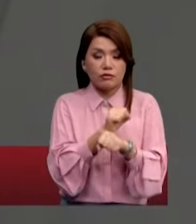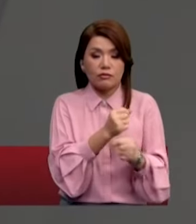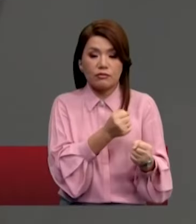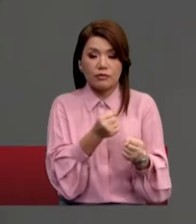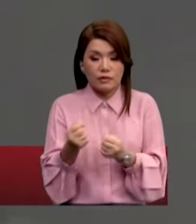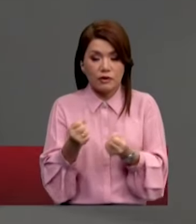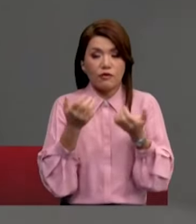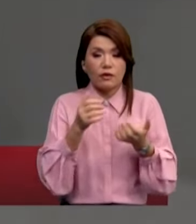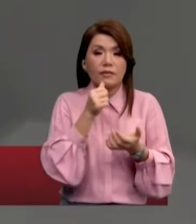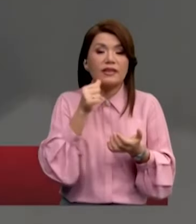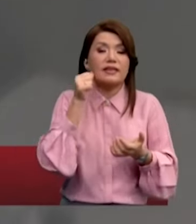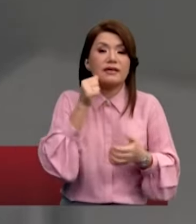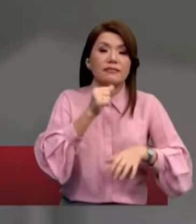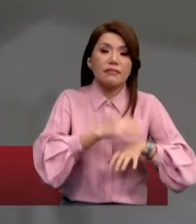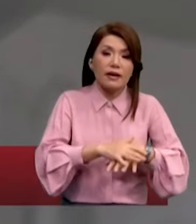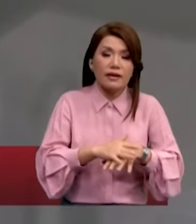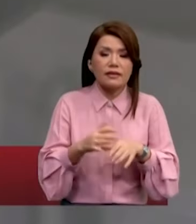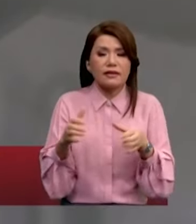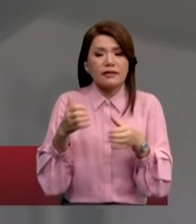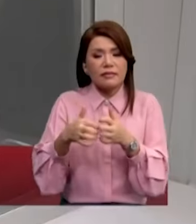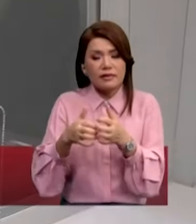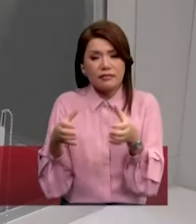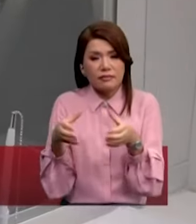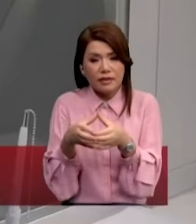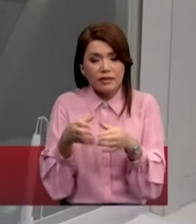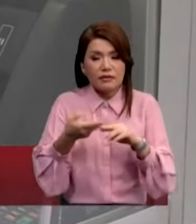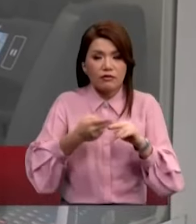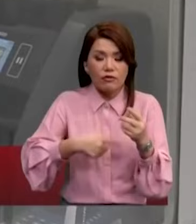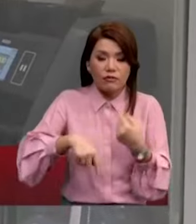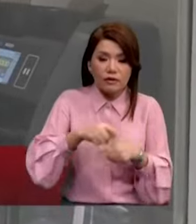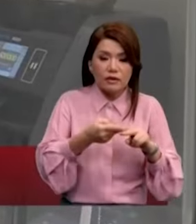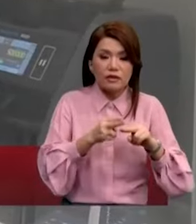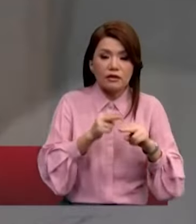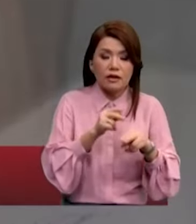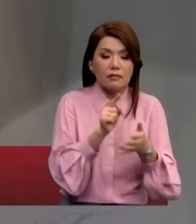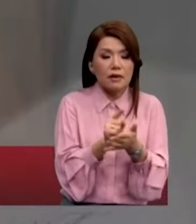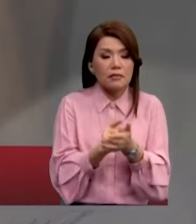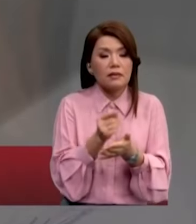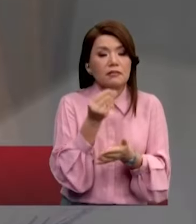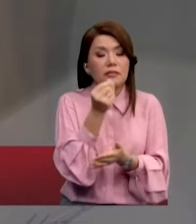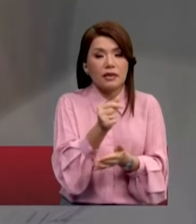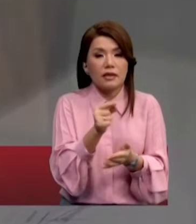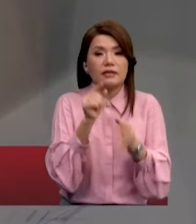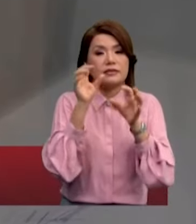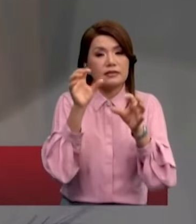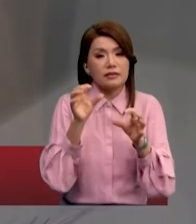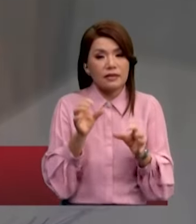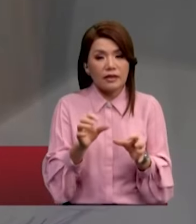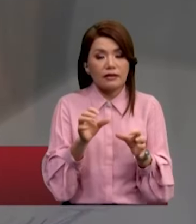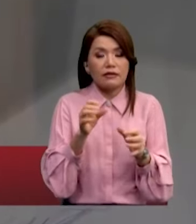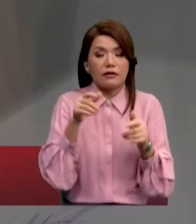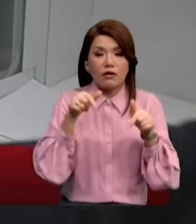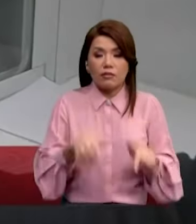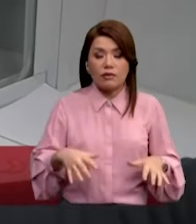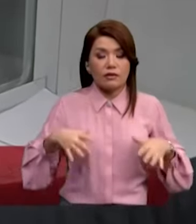Айта кетейік, былтыр банктер мен микроқаржы ұйымдарының проблемалық несие бойынша салық төлемеуіне рұқсат ететін заң қаралған. Бірақ ол әлі